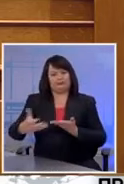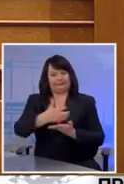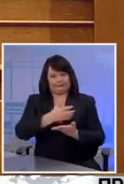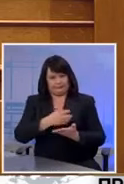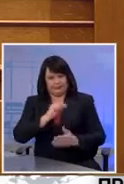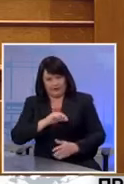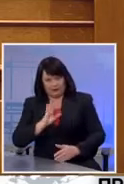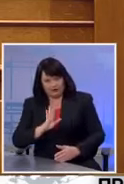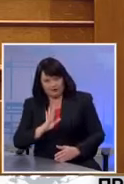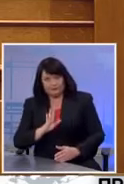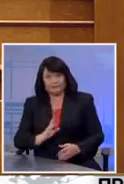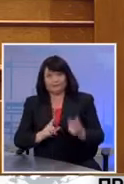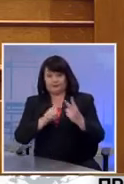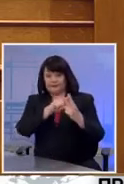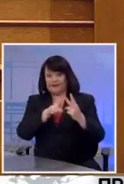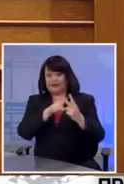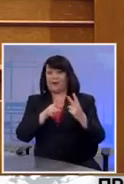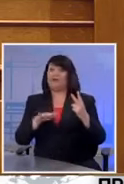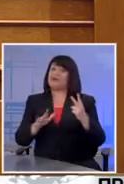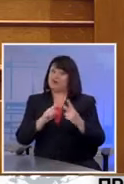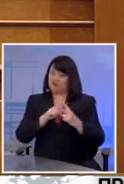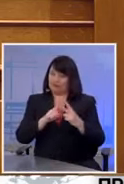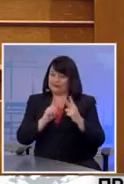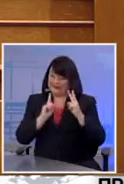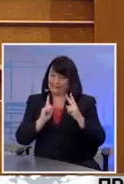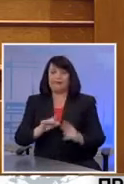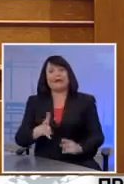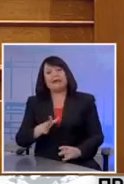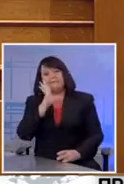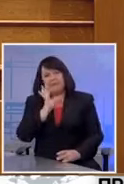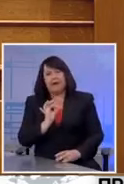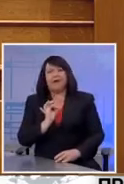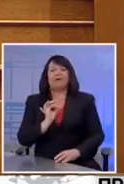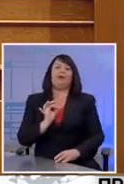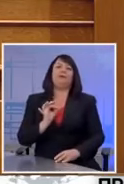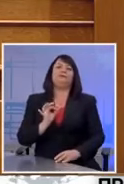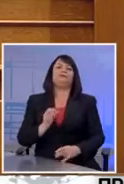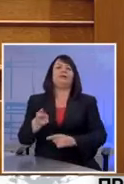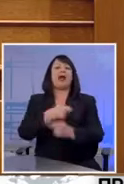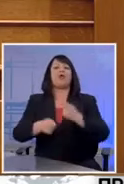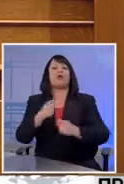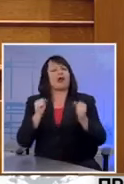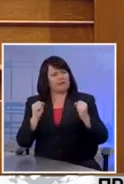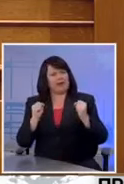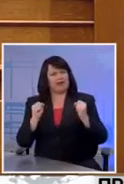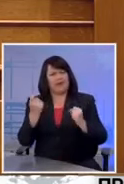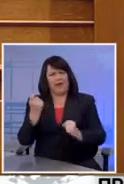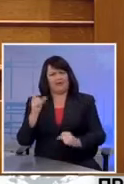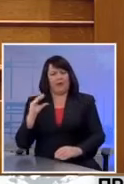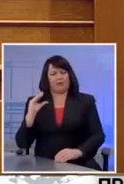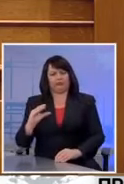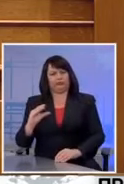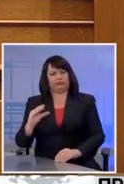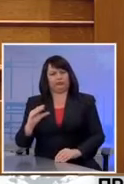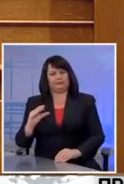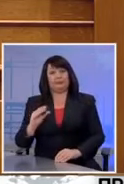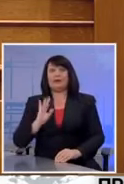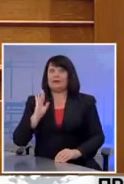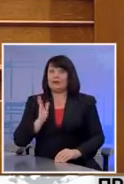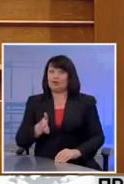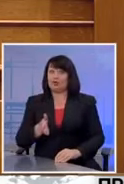Εδώ δύο πράγματα μπορεί να συμβαίνουν. Ή πραγματικά η αγορά αντέχει αυτό το ποσό, άρα θα μπορούσατε να είχατε